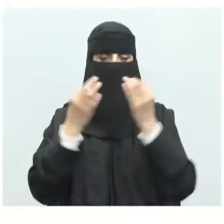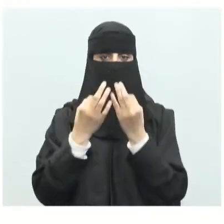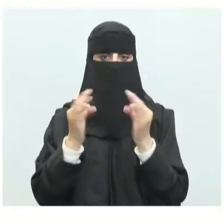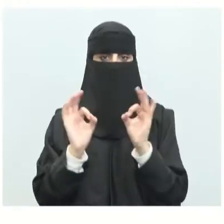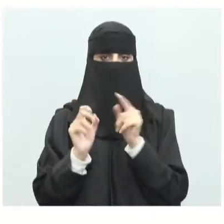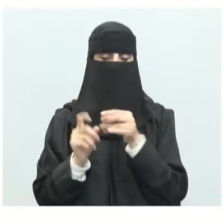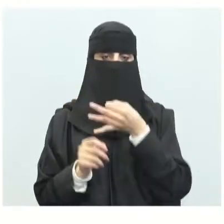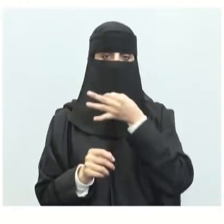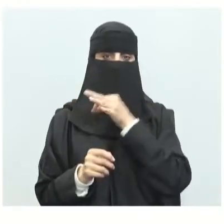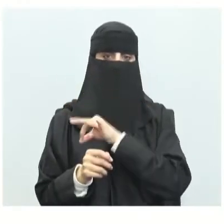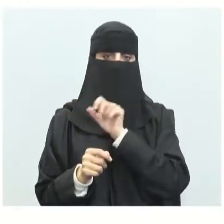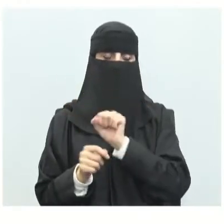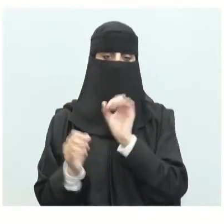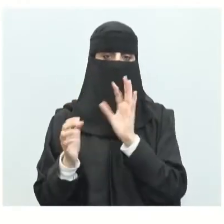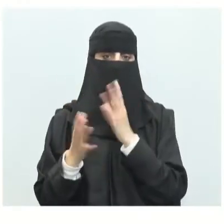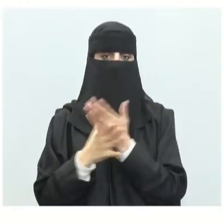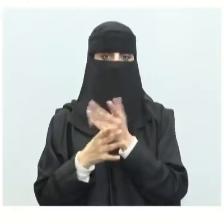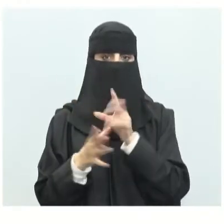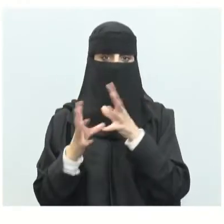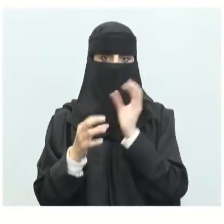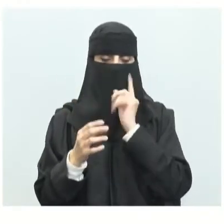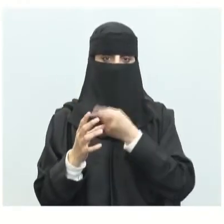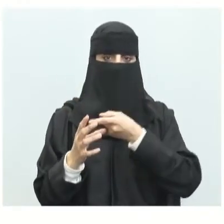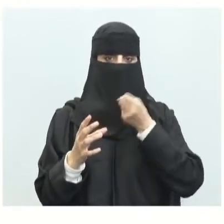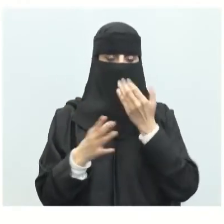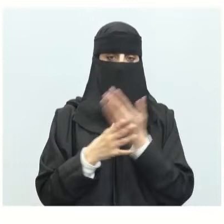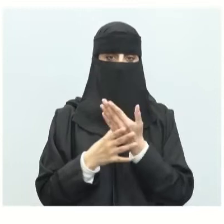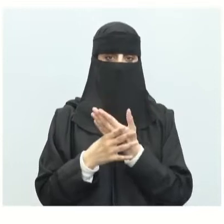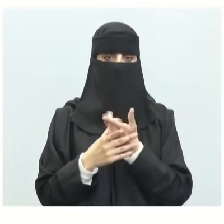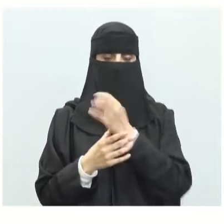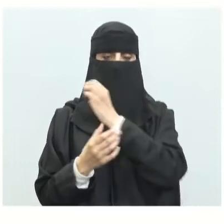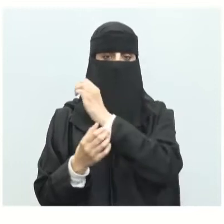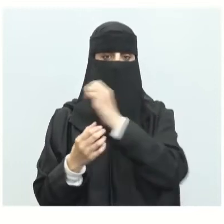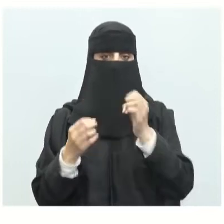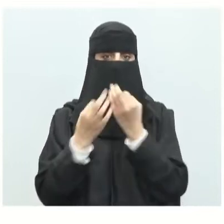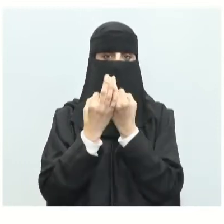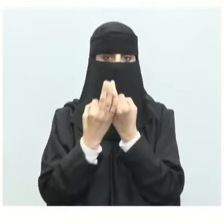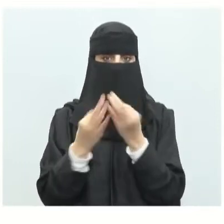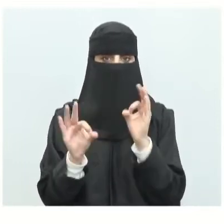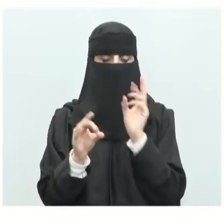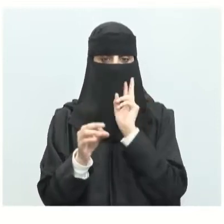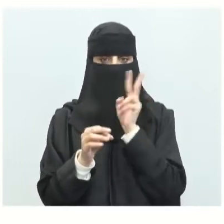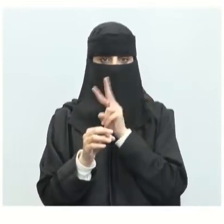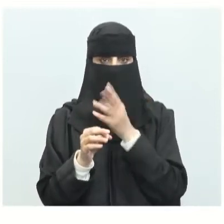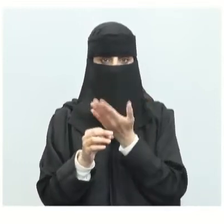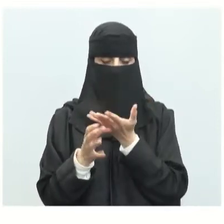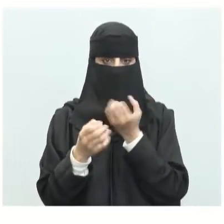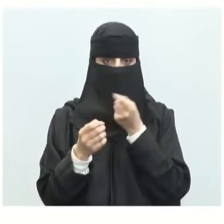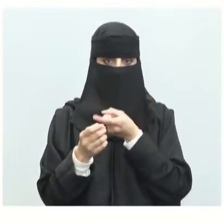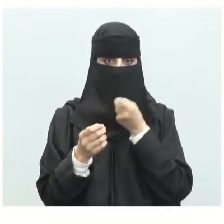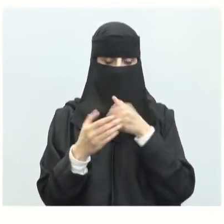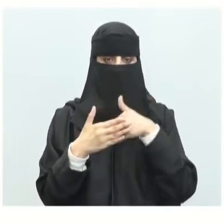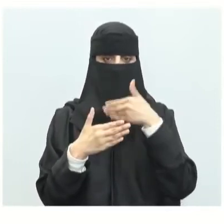استفدنا هذا المعنى من خلال تعرفنا على معنى هذه الكلمه في المعجم المساعد